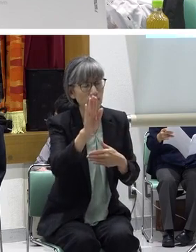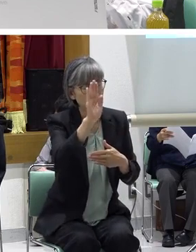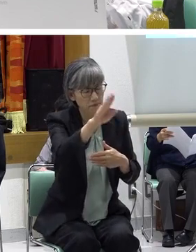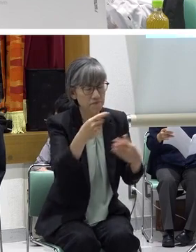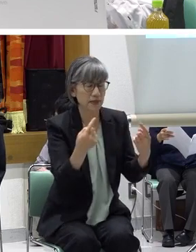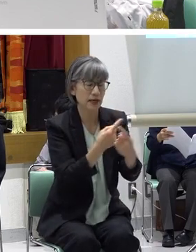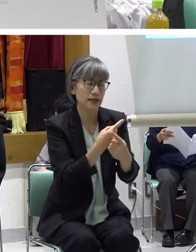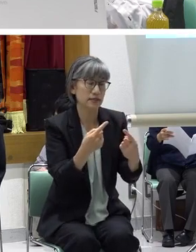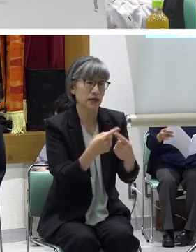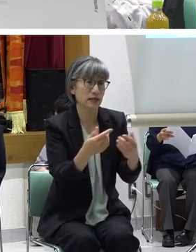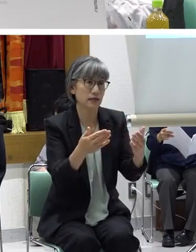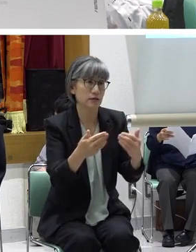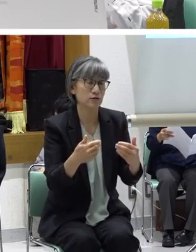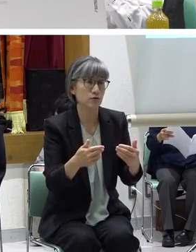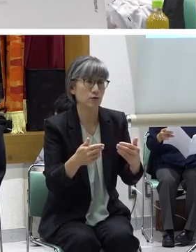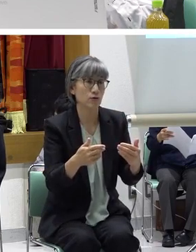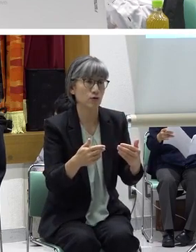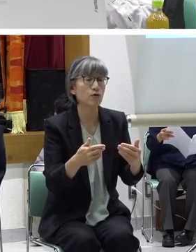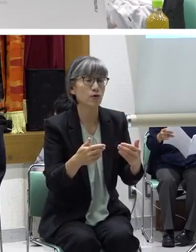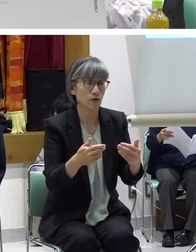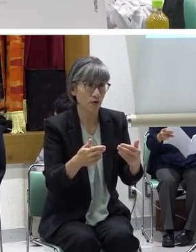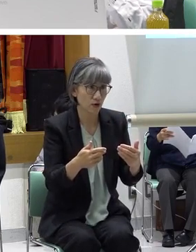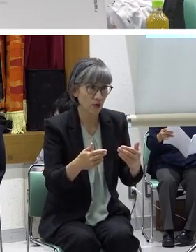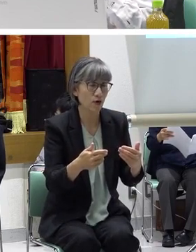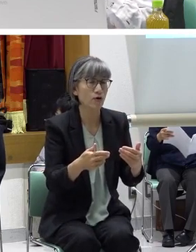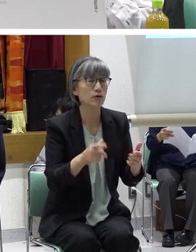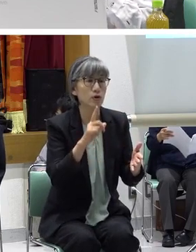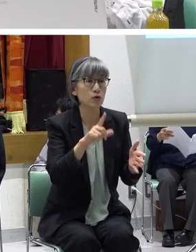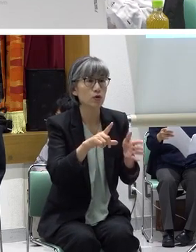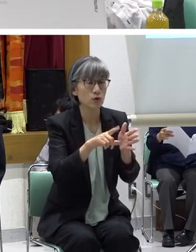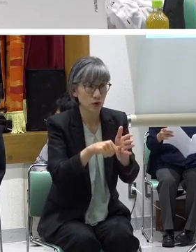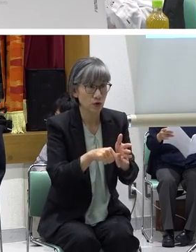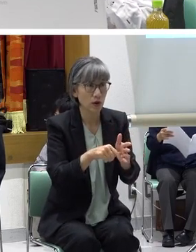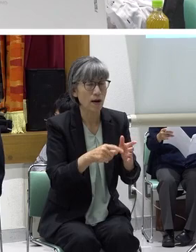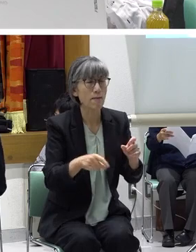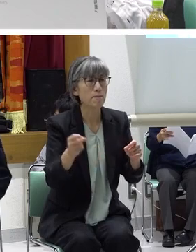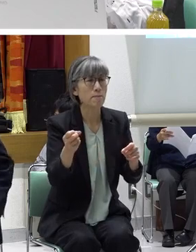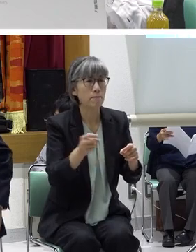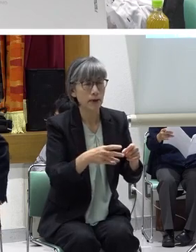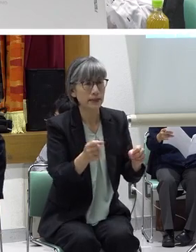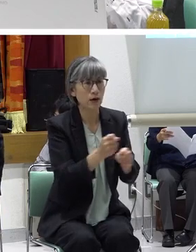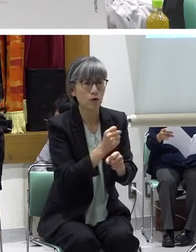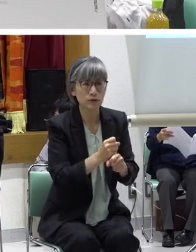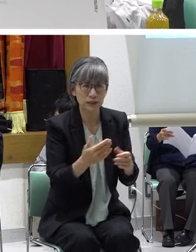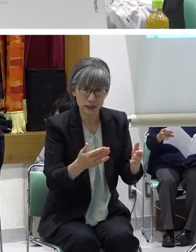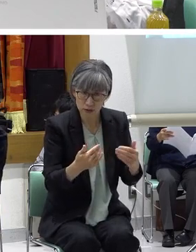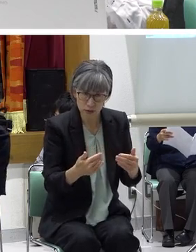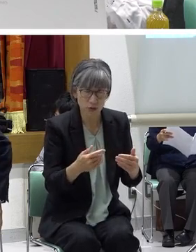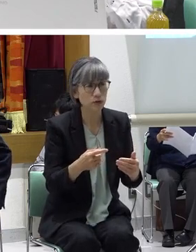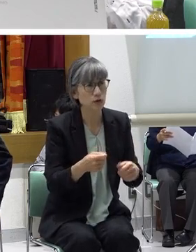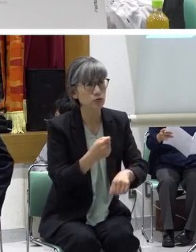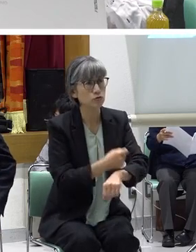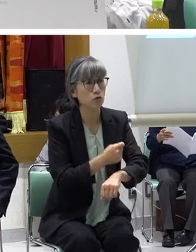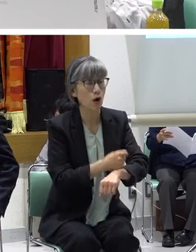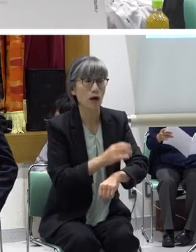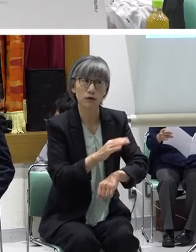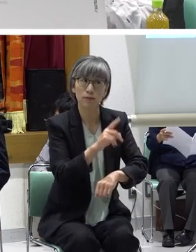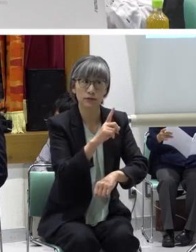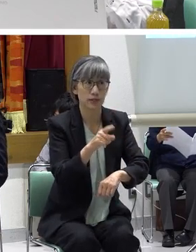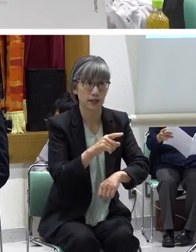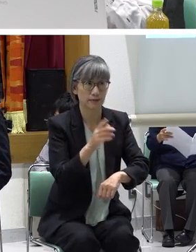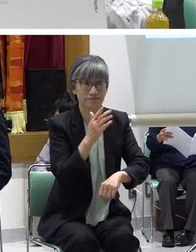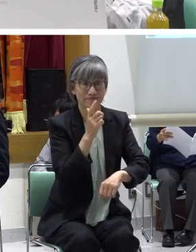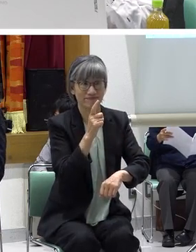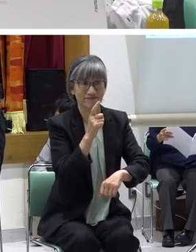るとその労力が増えてしまうと思います。しかし工事を行う前から工事担当者